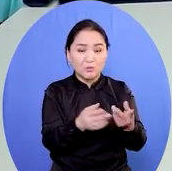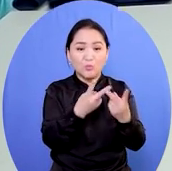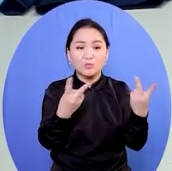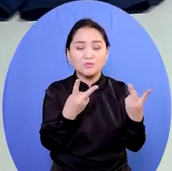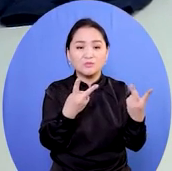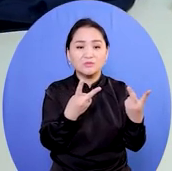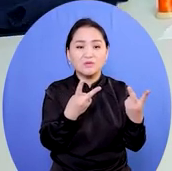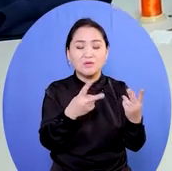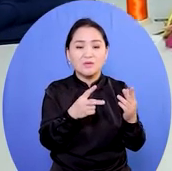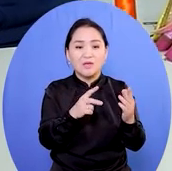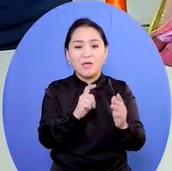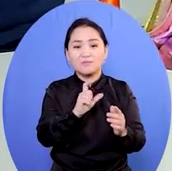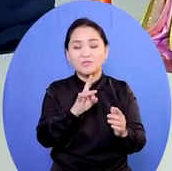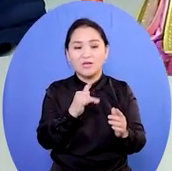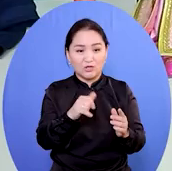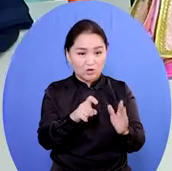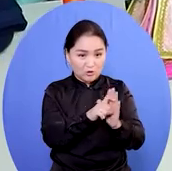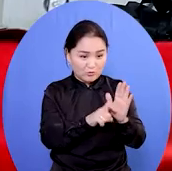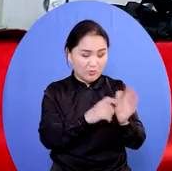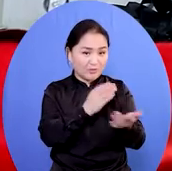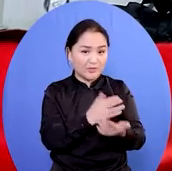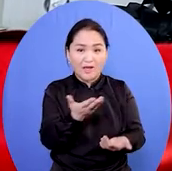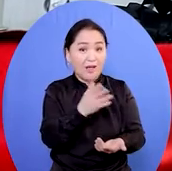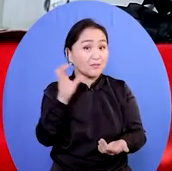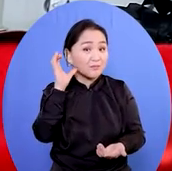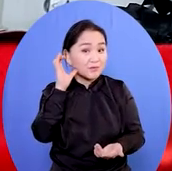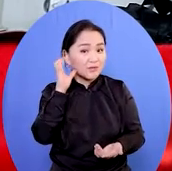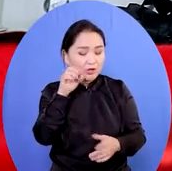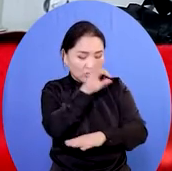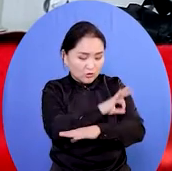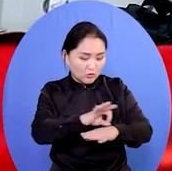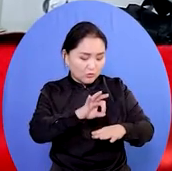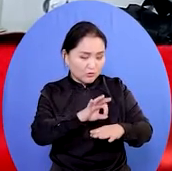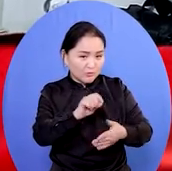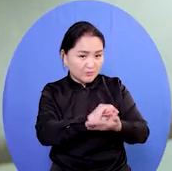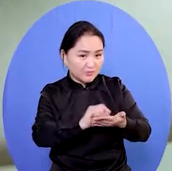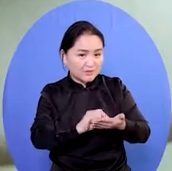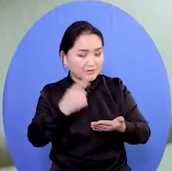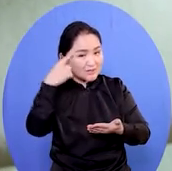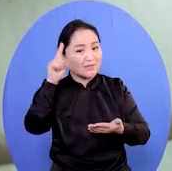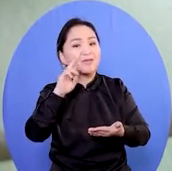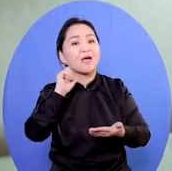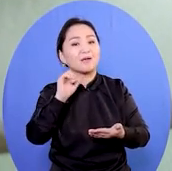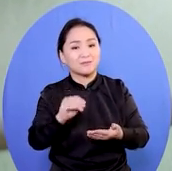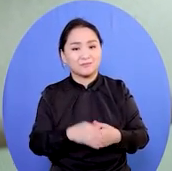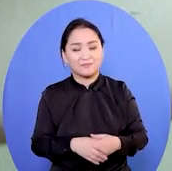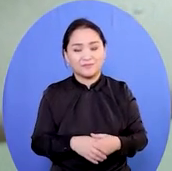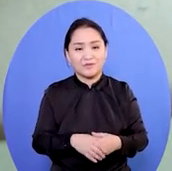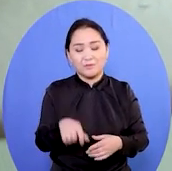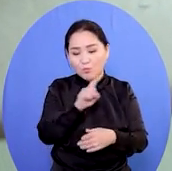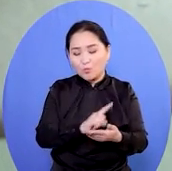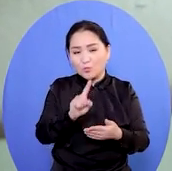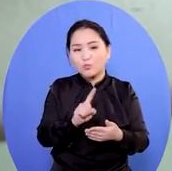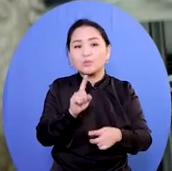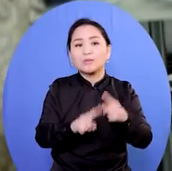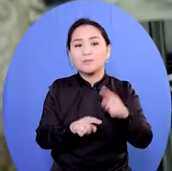хөтөлбөр байдаг гэдгийг хаанаас яаж мэдв? Тэгээд төслөө бичих санааг бас хэн гаргав? Энэ төсөлд юу яаж оролцоод ийм үр дүнд